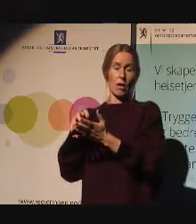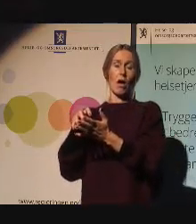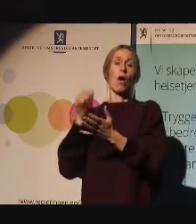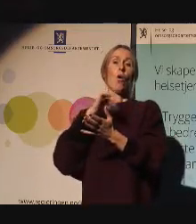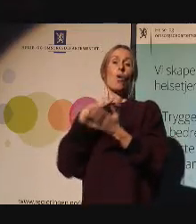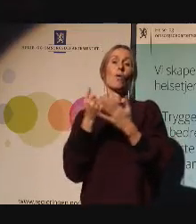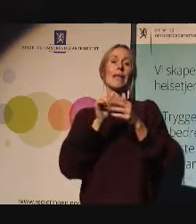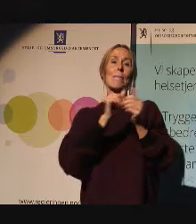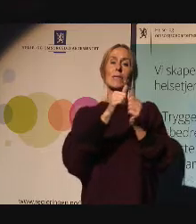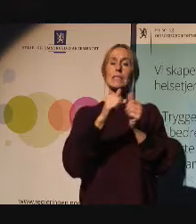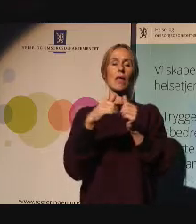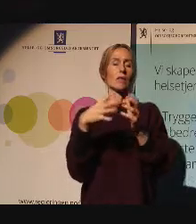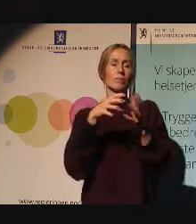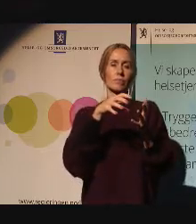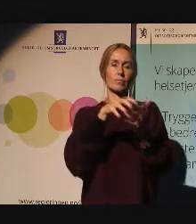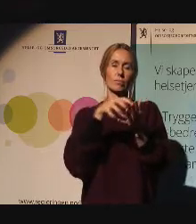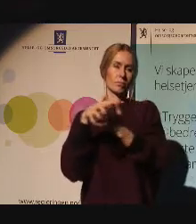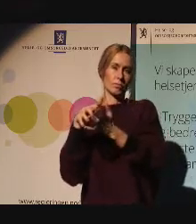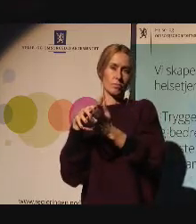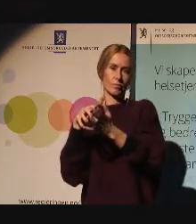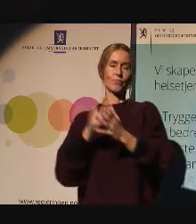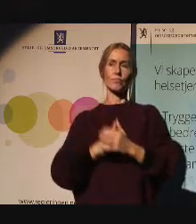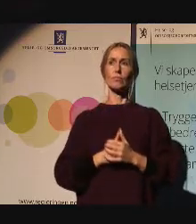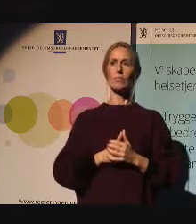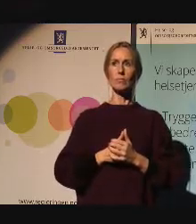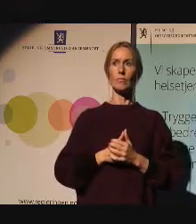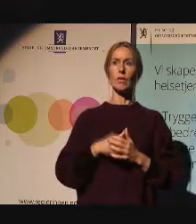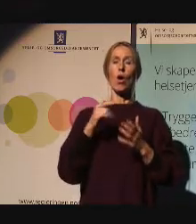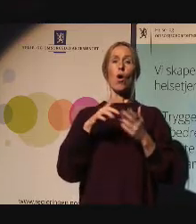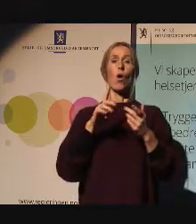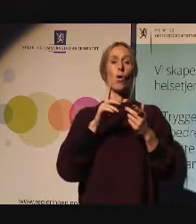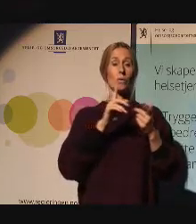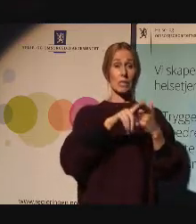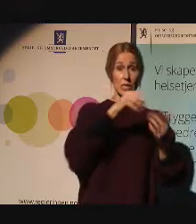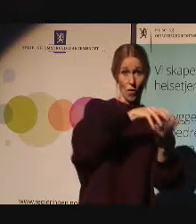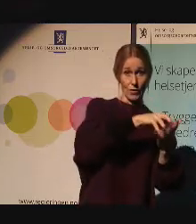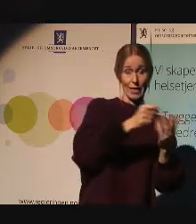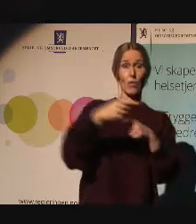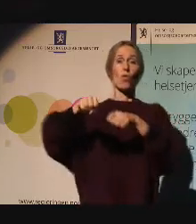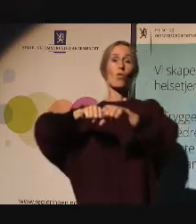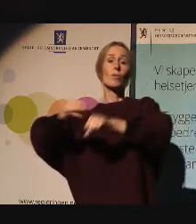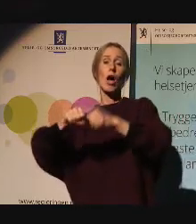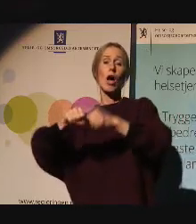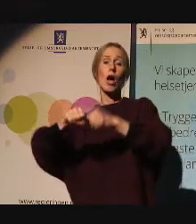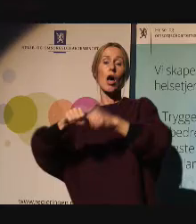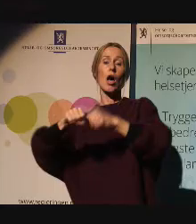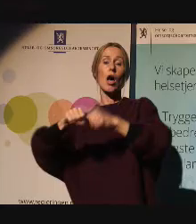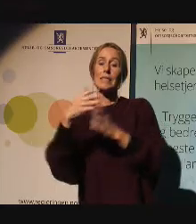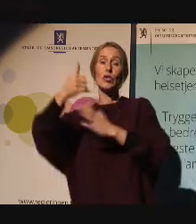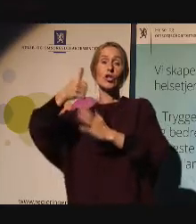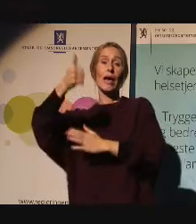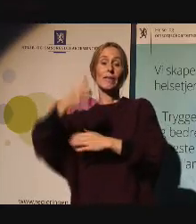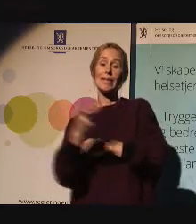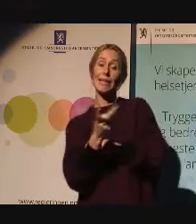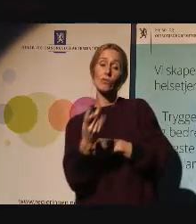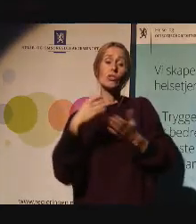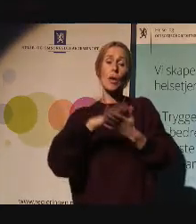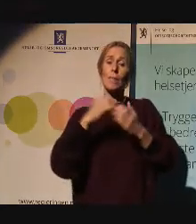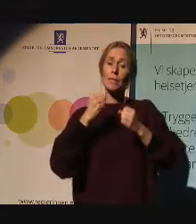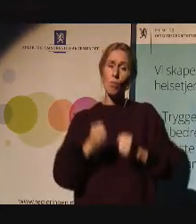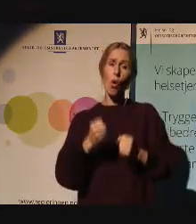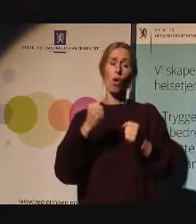og representanter fra helseforetakene. Og både statlige og kommunale barnevernsmyndigheter må i sammen ta